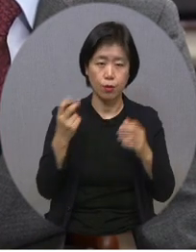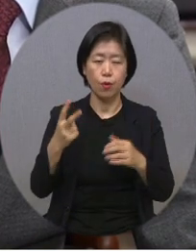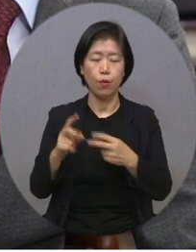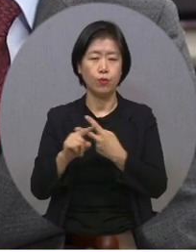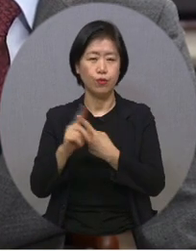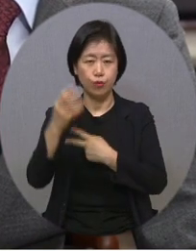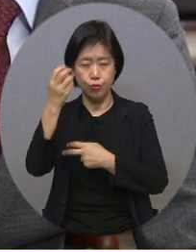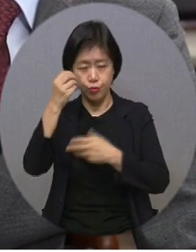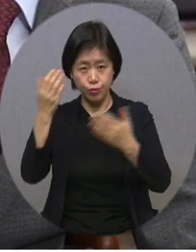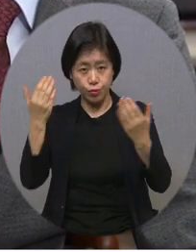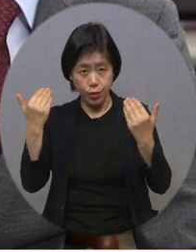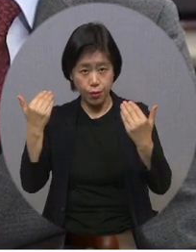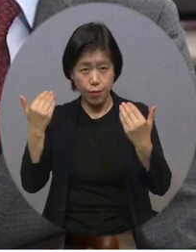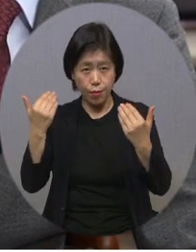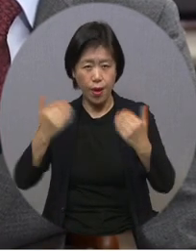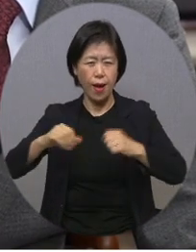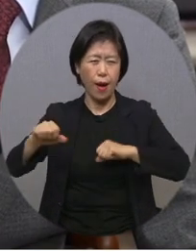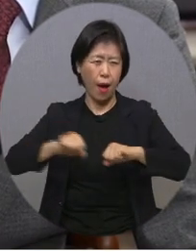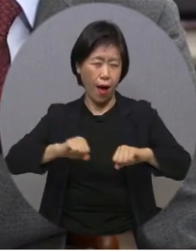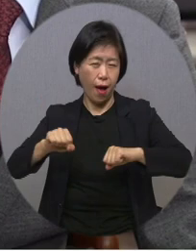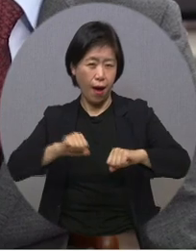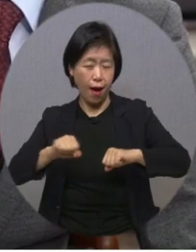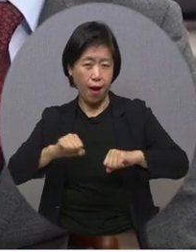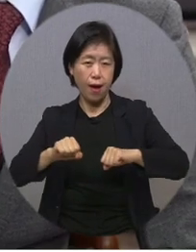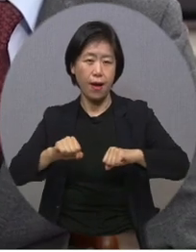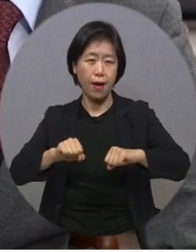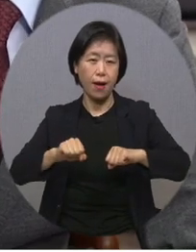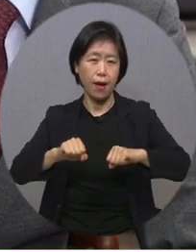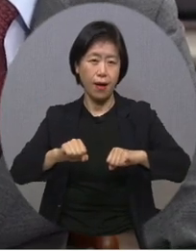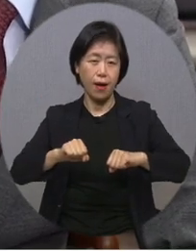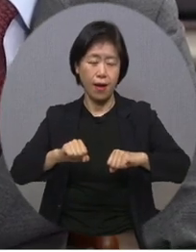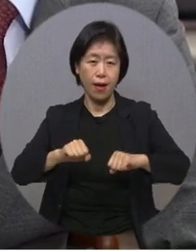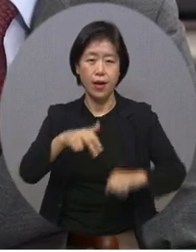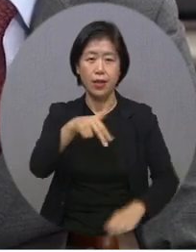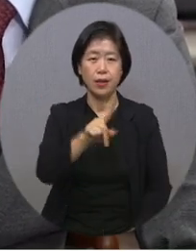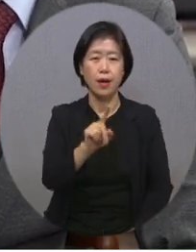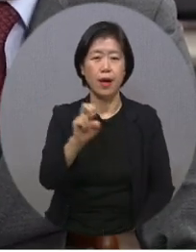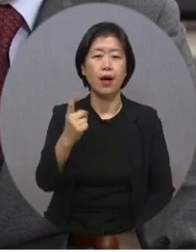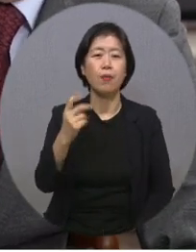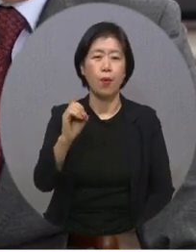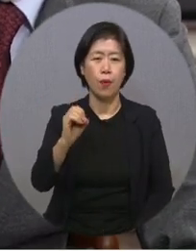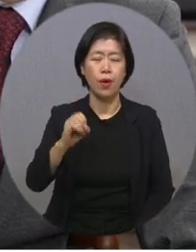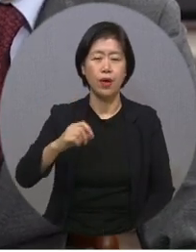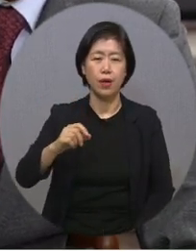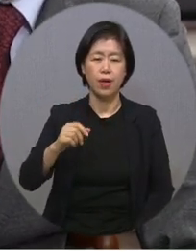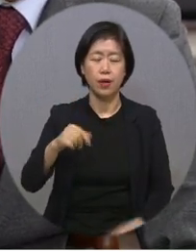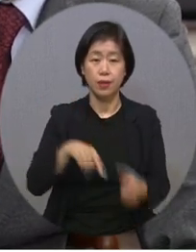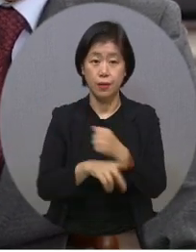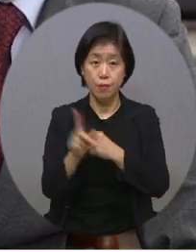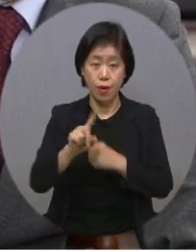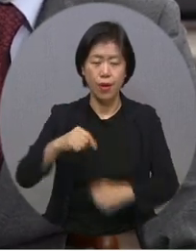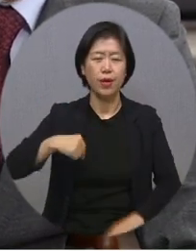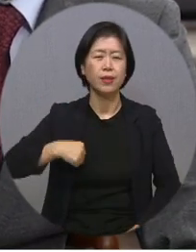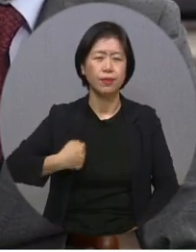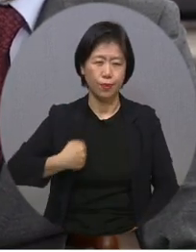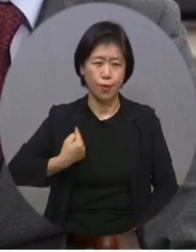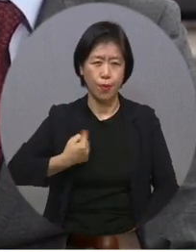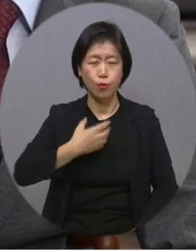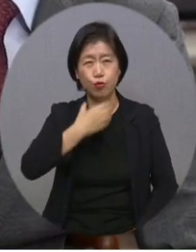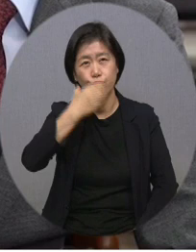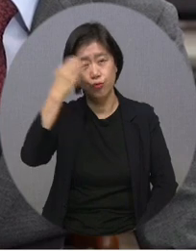청소년들이나 어린아이들이 마음껏 뛰어놀 수 있는 자몽이라는 것을 교육청에서 스스로 꿈꾼다, 자몽. 자몽, 이라는 걸